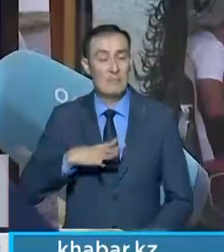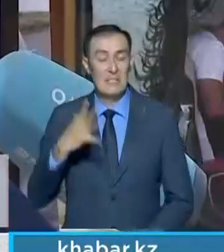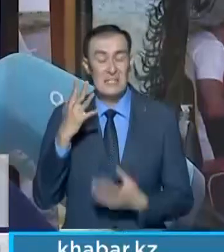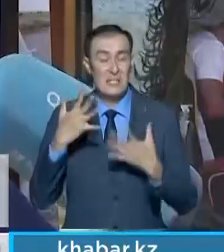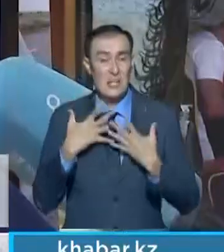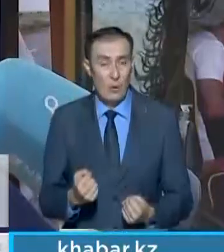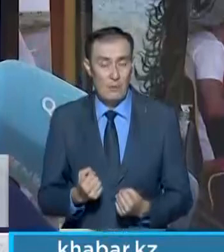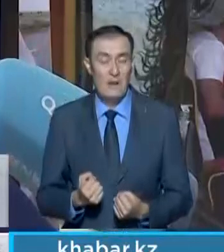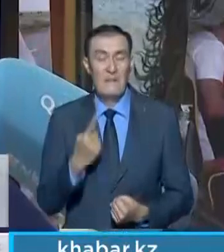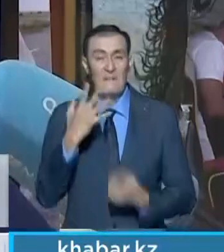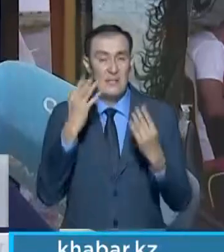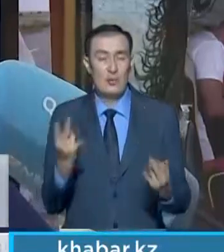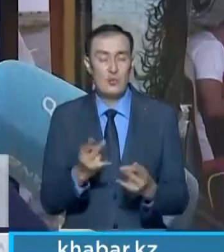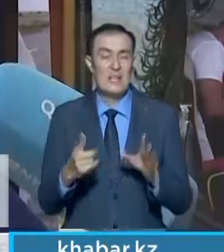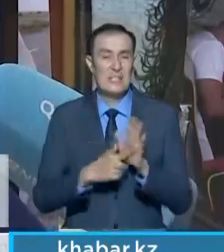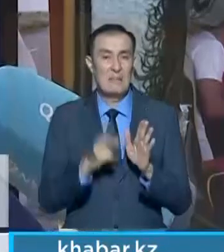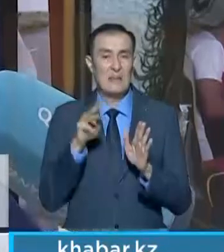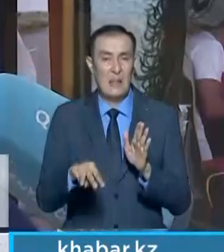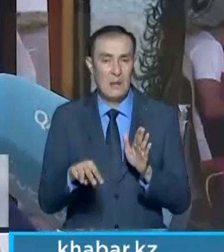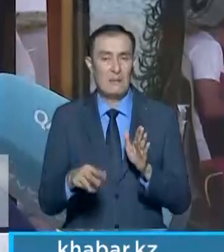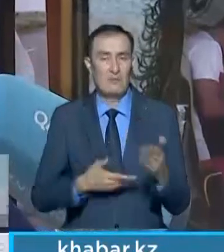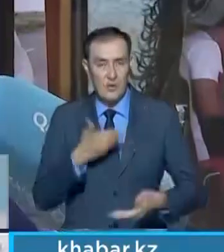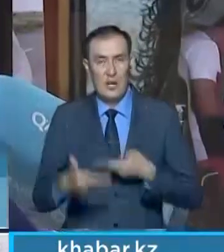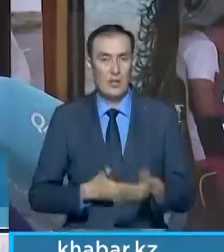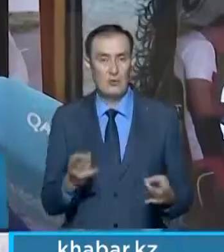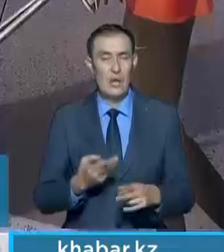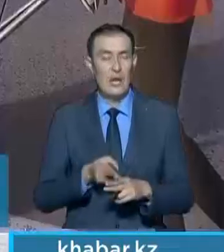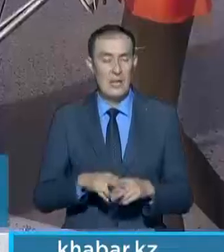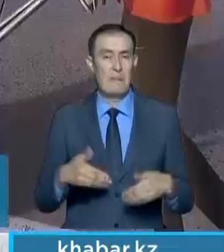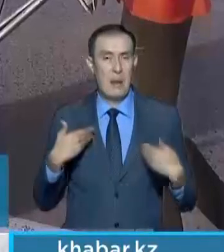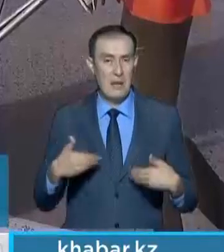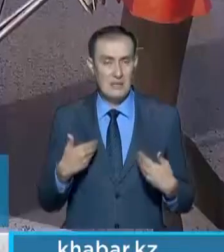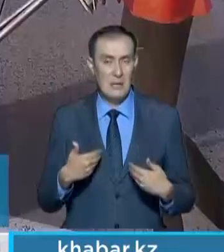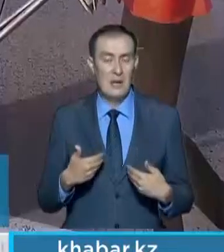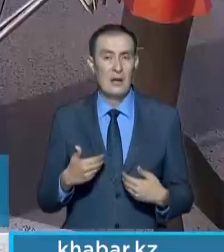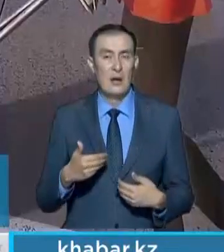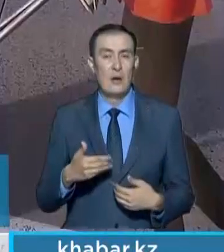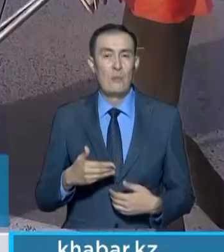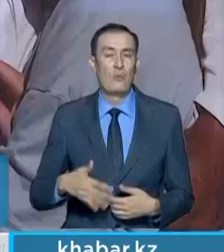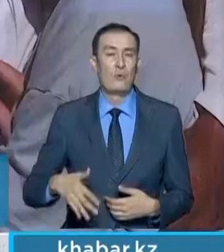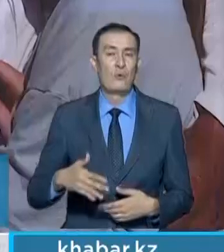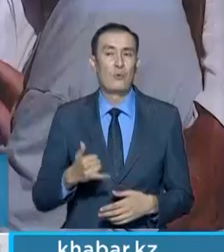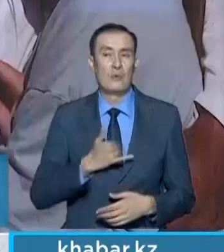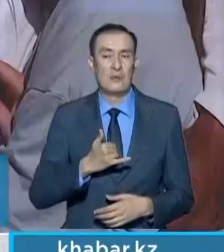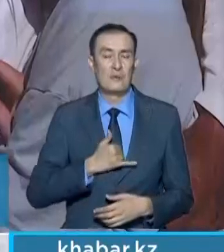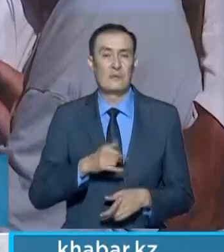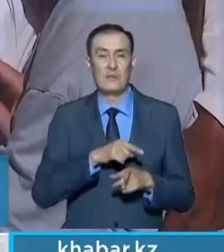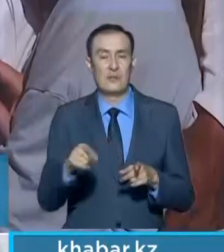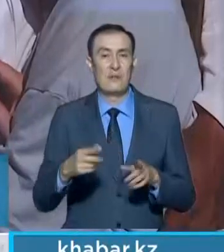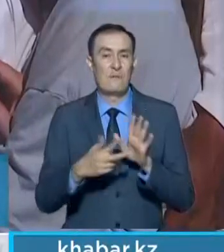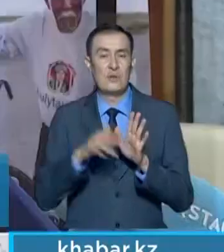день минимум 7 км шагай ходи это полезно по Казахстану сем обув с насиловал за